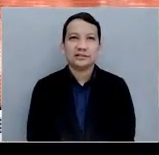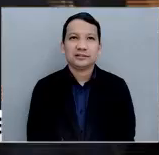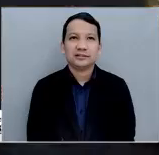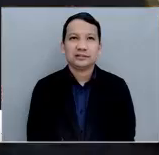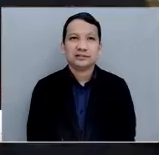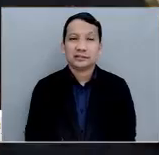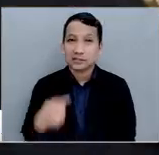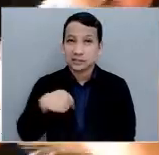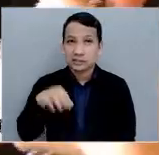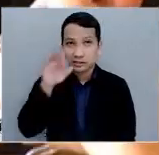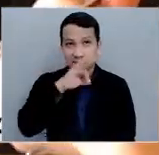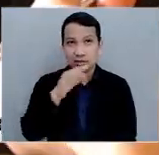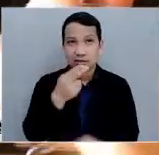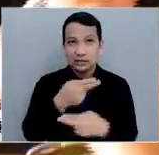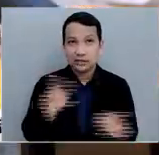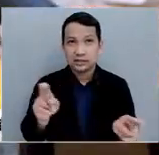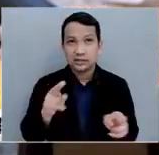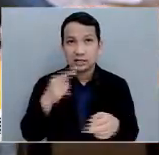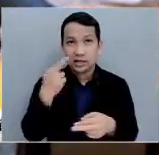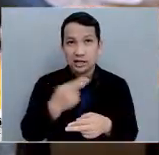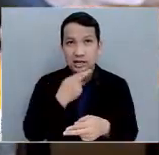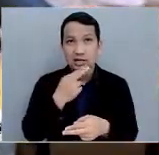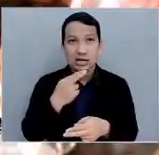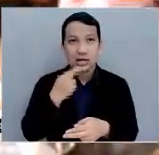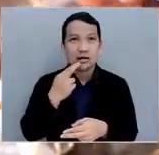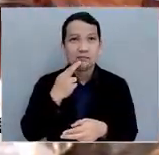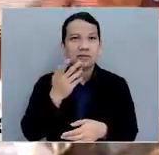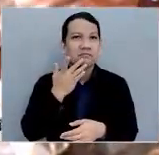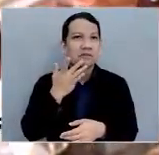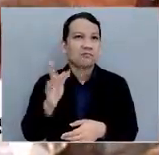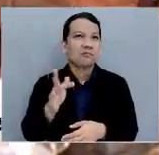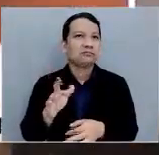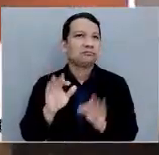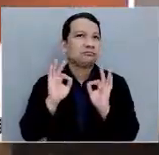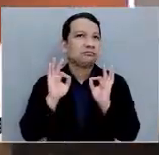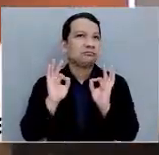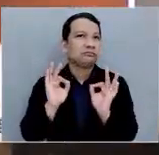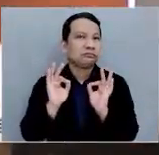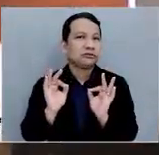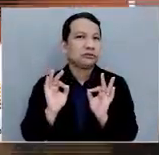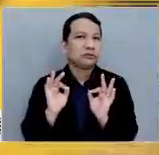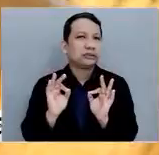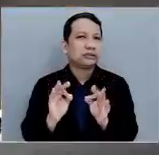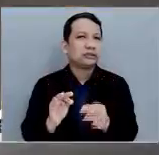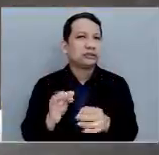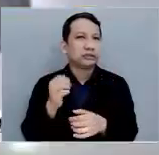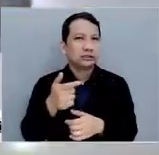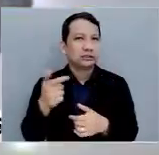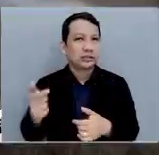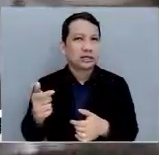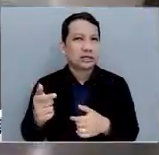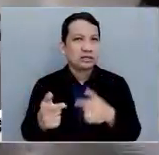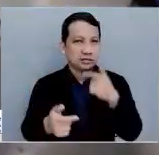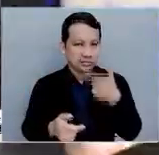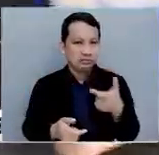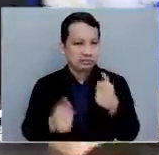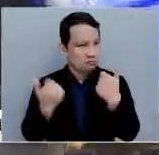Patok ngayon ang mga unlimited resto. Basta masarap at swak sa bulsa, Gina G ang lahat.